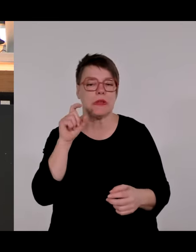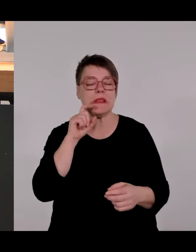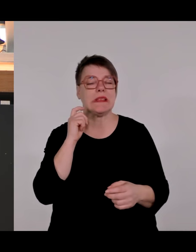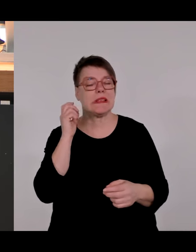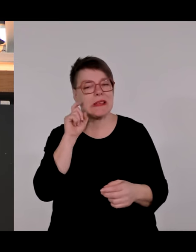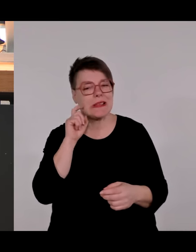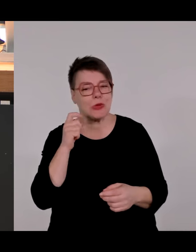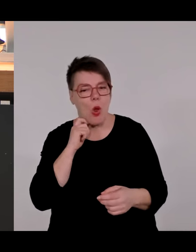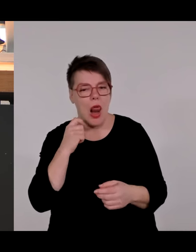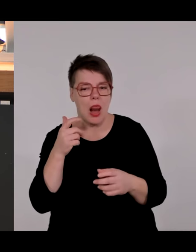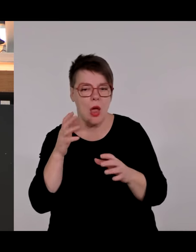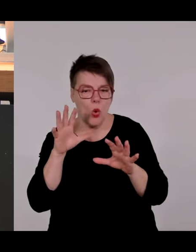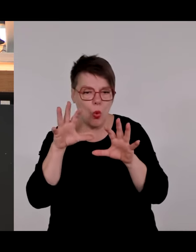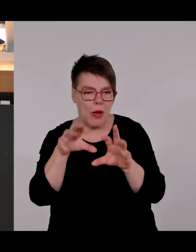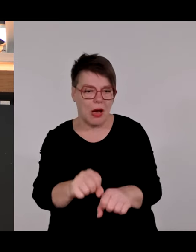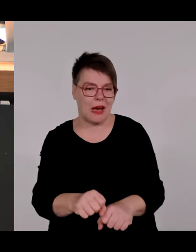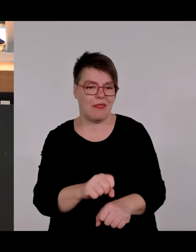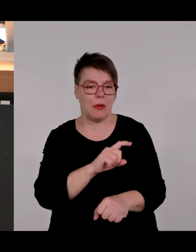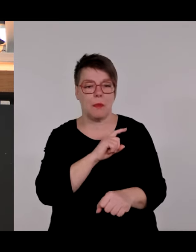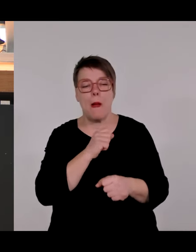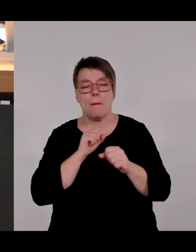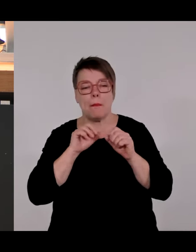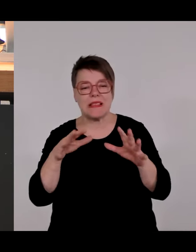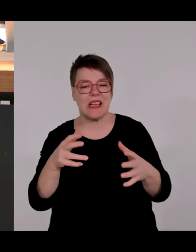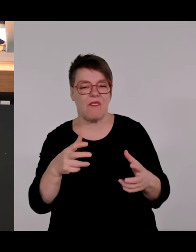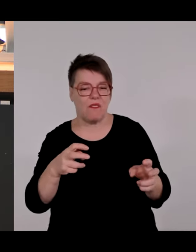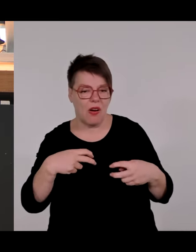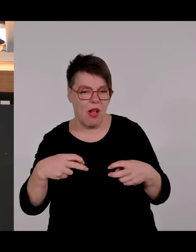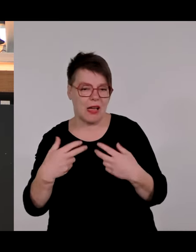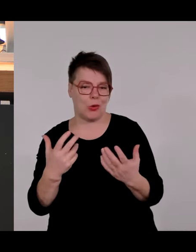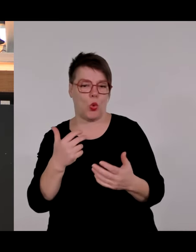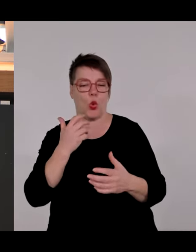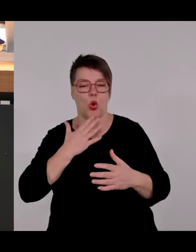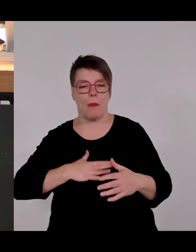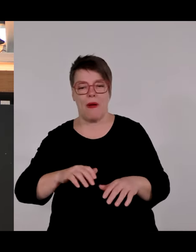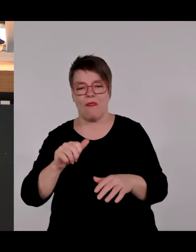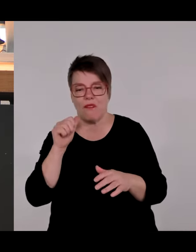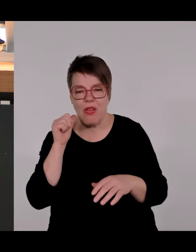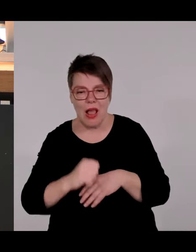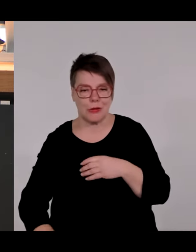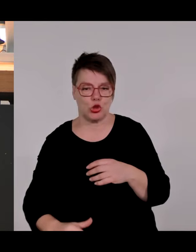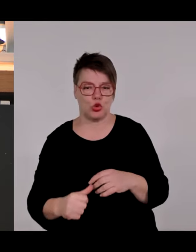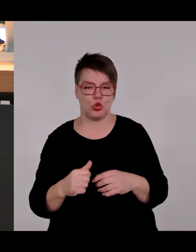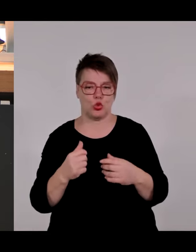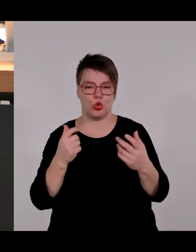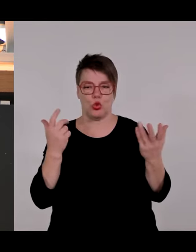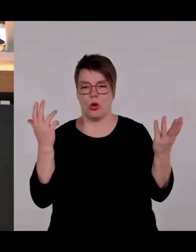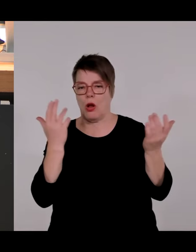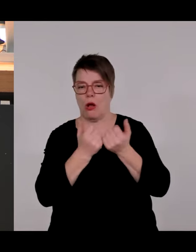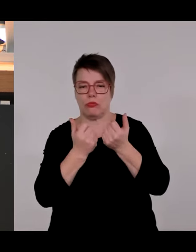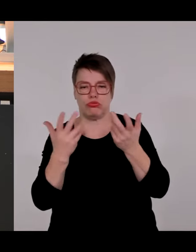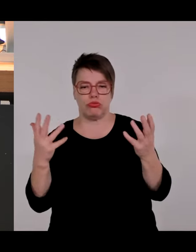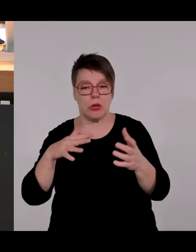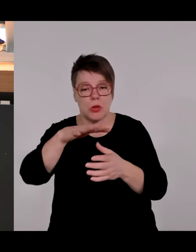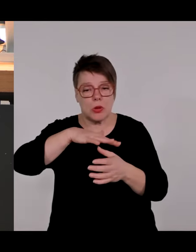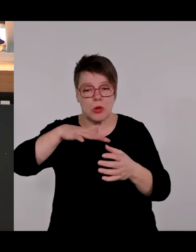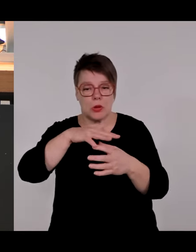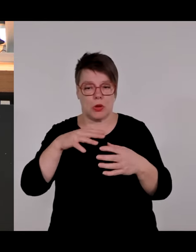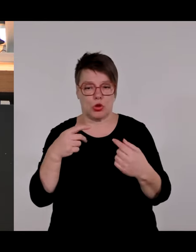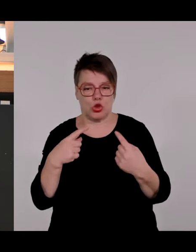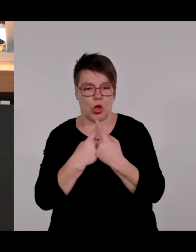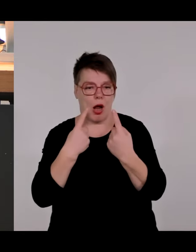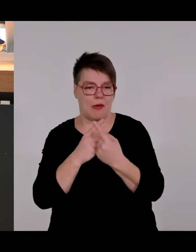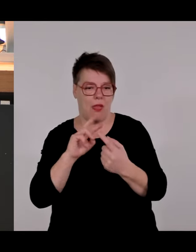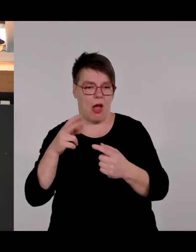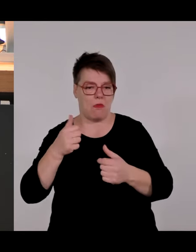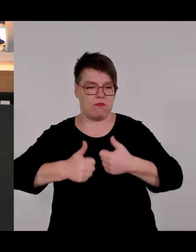diese Straftaten, die da vollzogen werden. Und Sie, meine Damen und Herren von den Grünen, Sie kommen mit Drogenverkaufsplätzen und Denkmälern und Fußballturnieren. Was